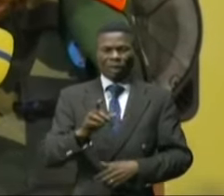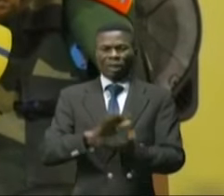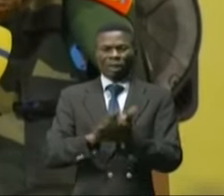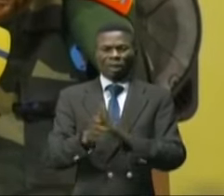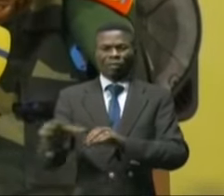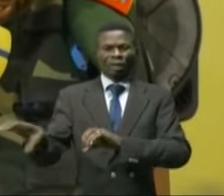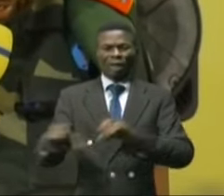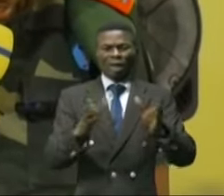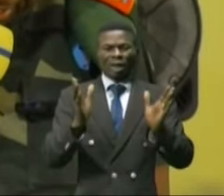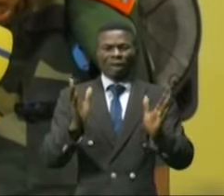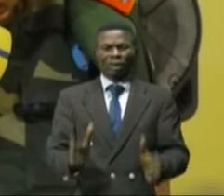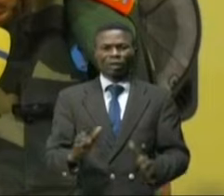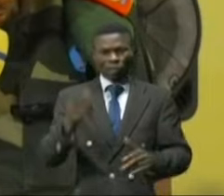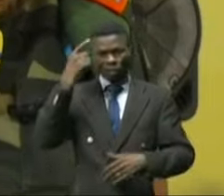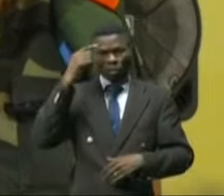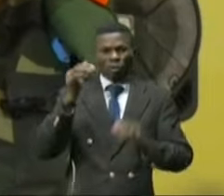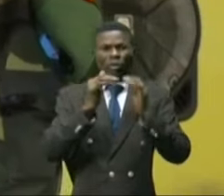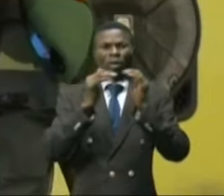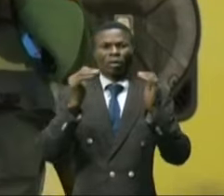paix,